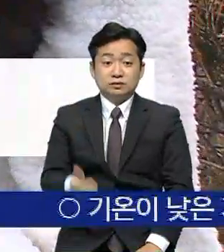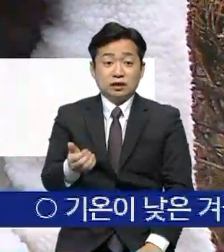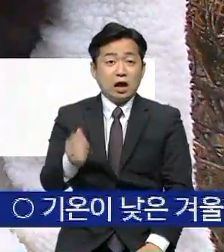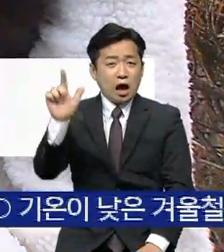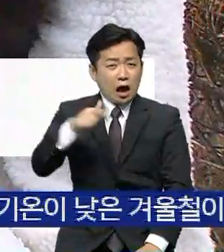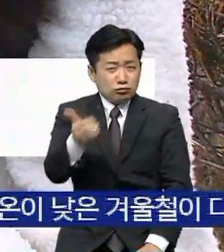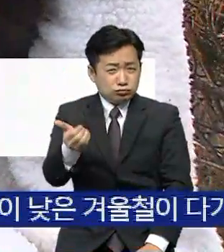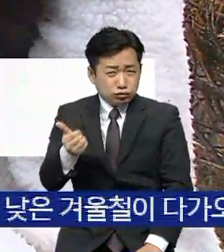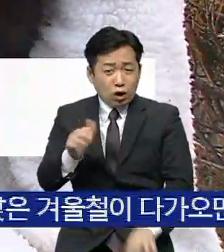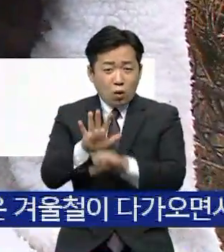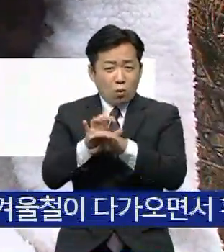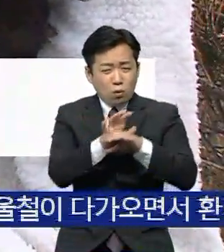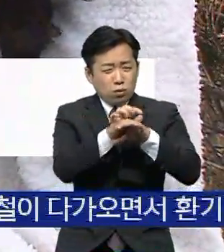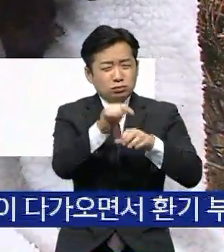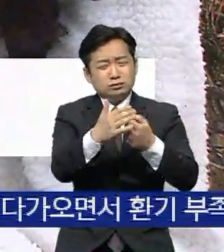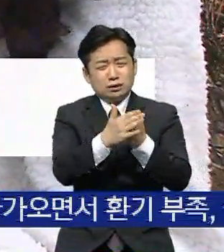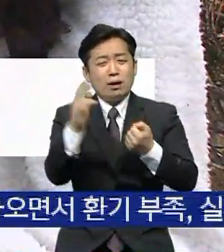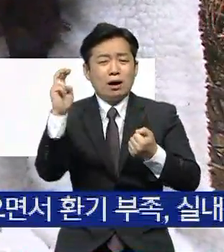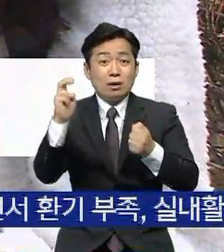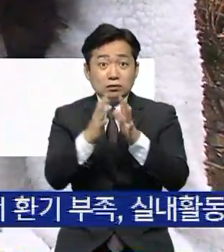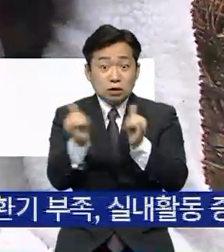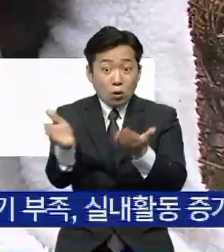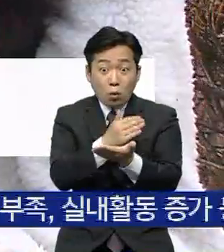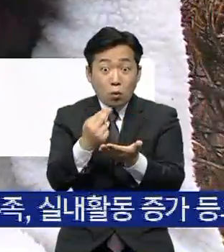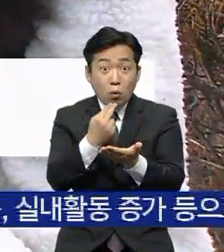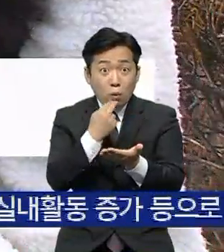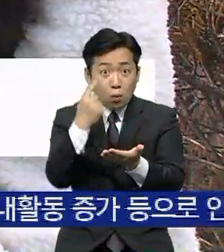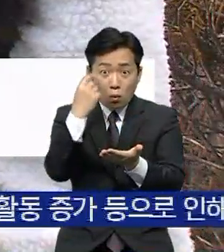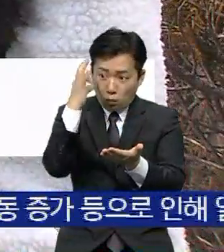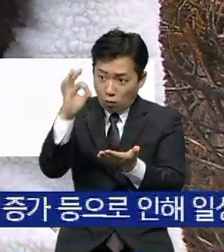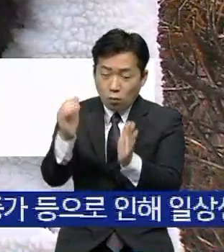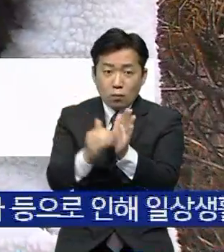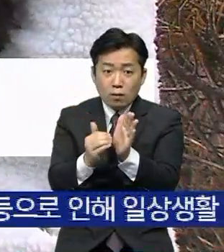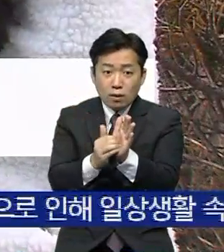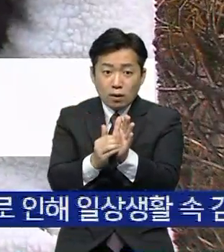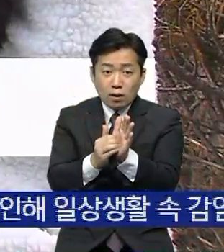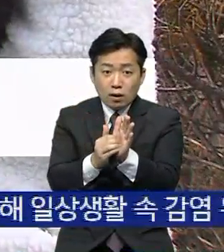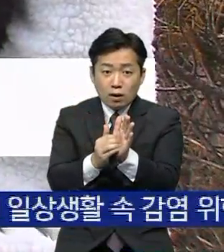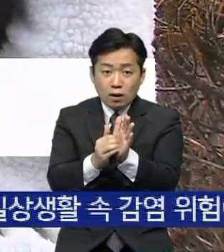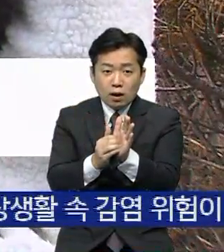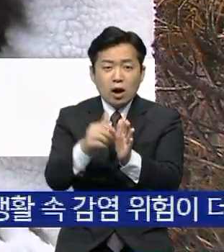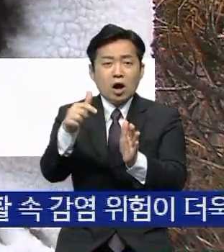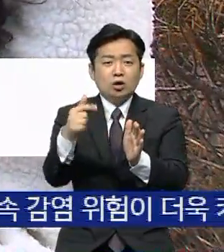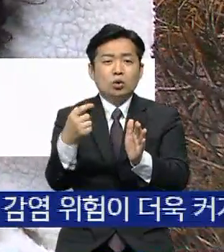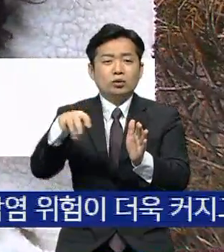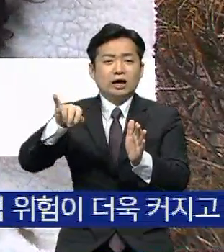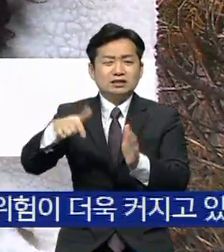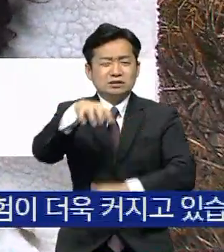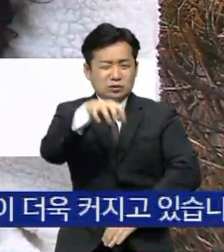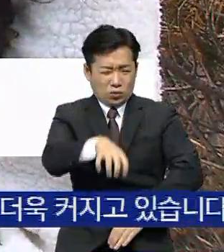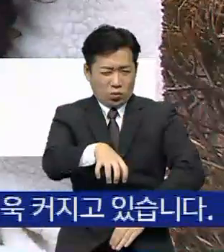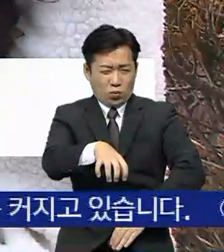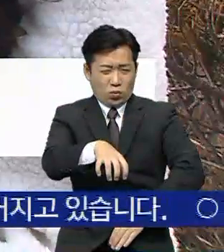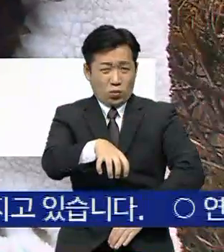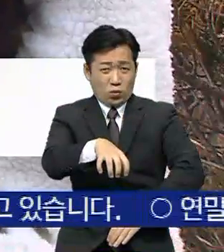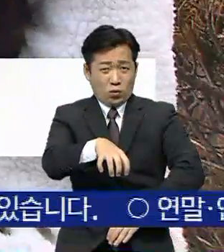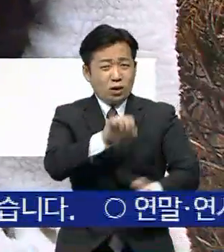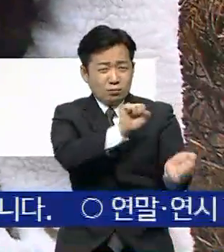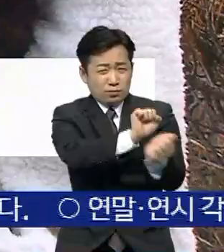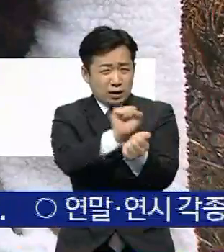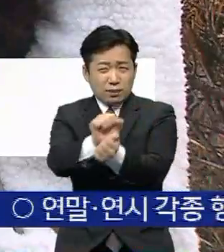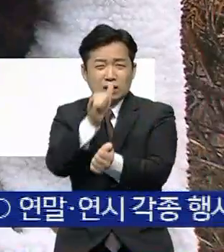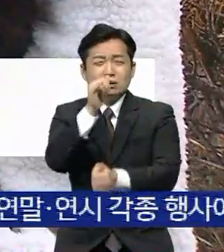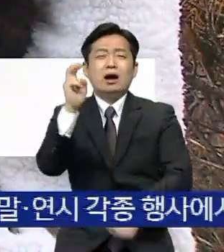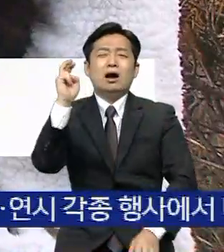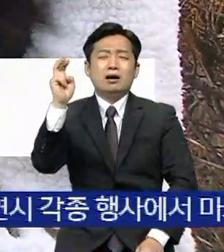그런지 사람이 많이 없는 게 보이더라고요. 그래서 많이 노량진에서 걸려서